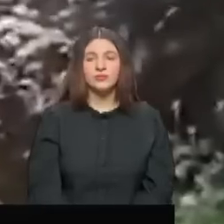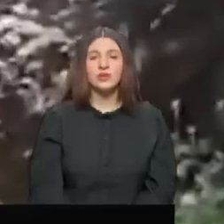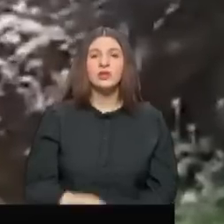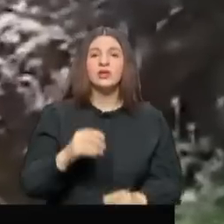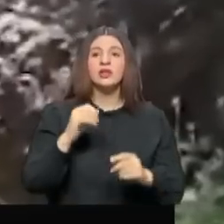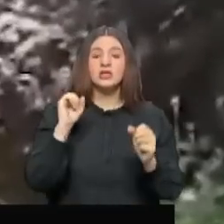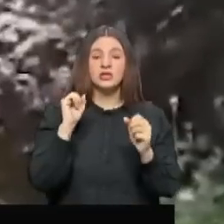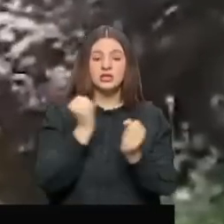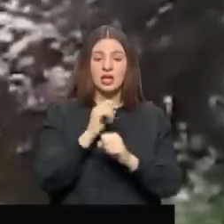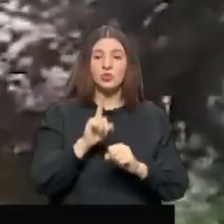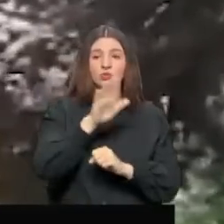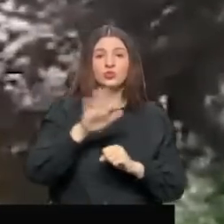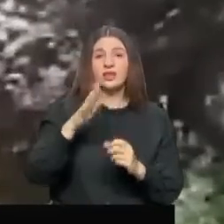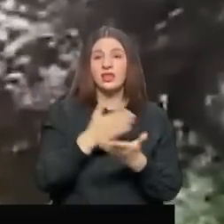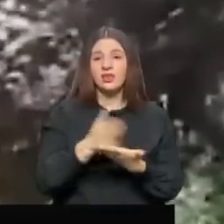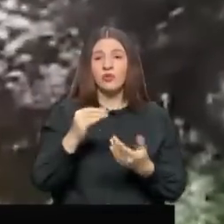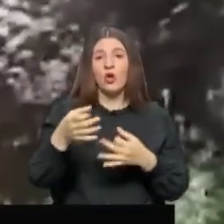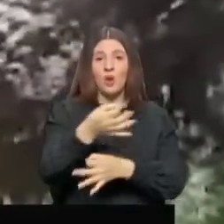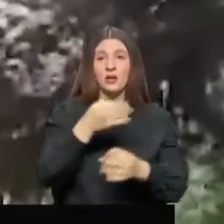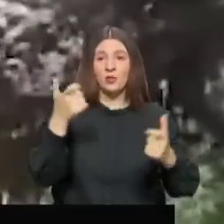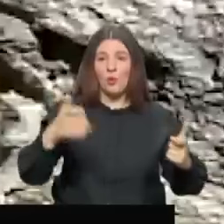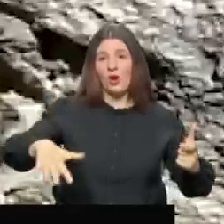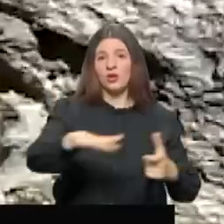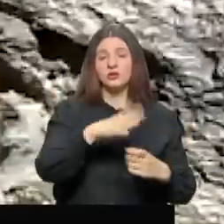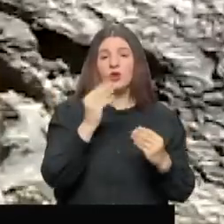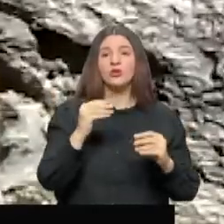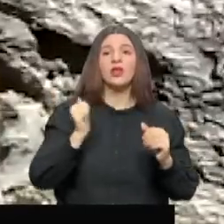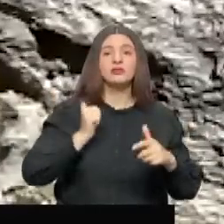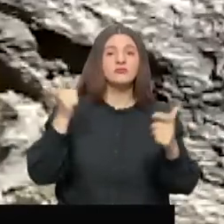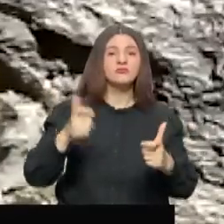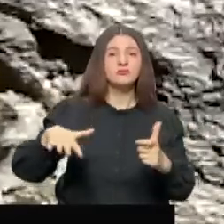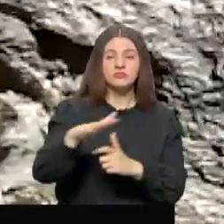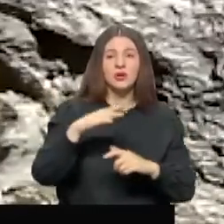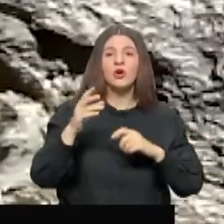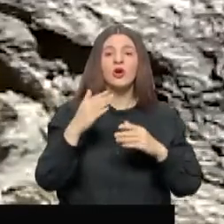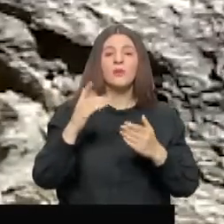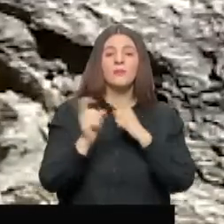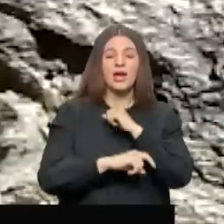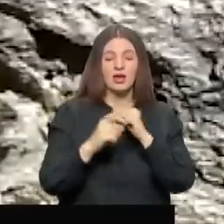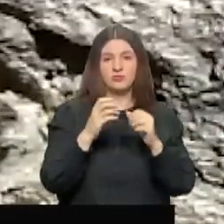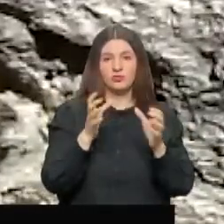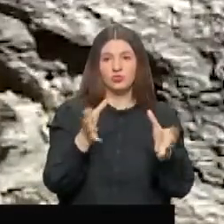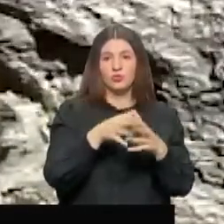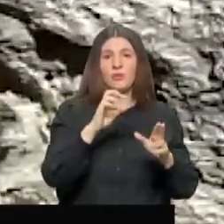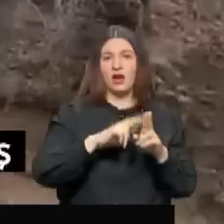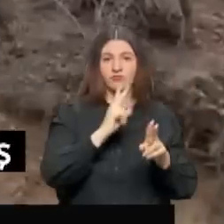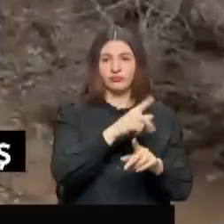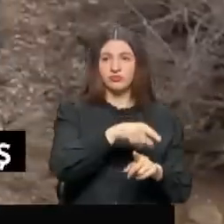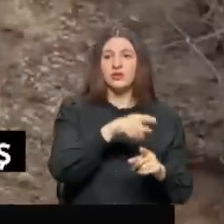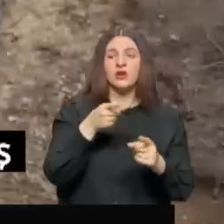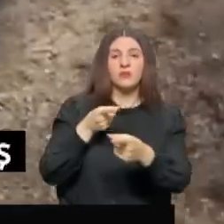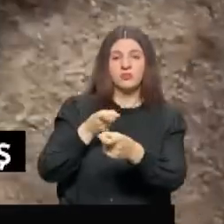Irak'ın kuzeyinde devam eden Pençe Kilit Operasyon bölgesinde bulunan üst bölgesine bölücü terör örgütü tarafından taciz ateşi